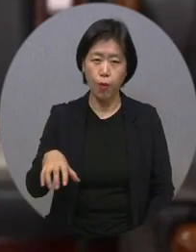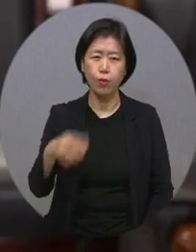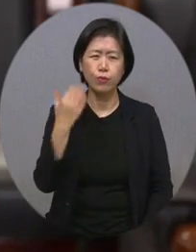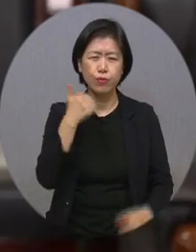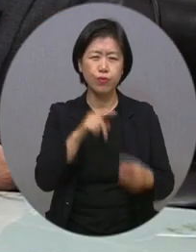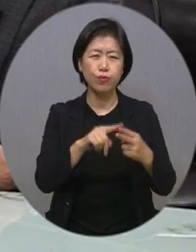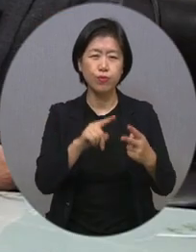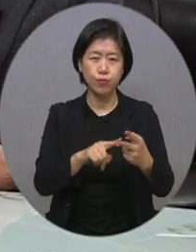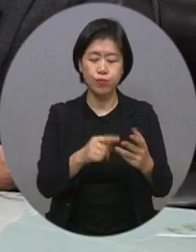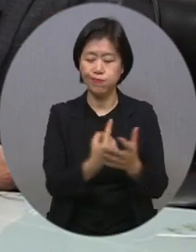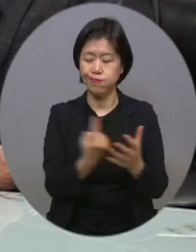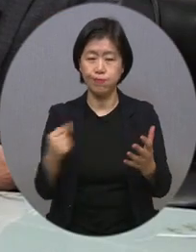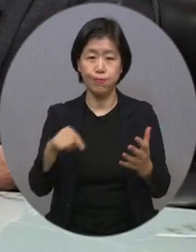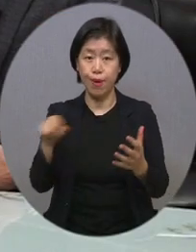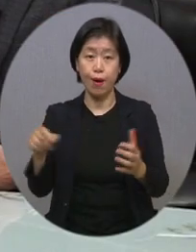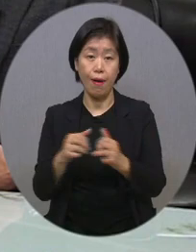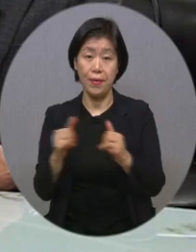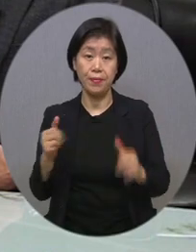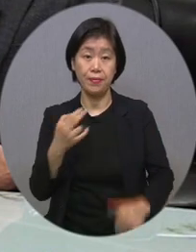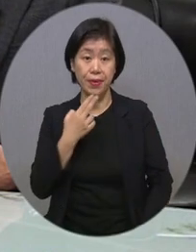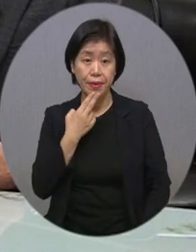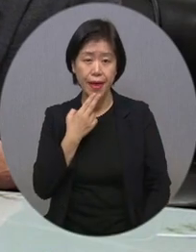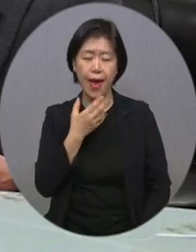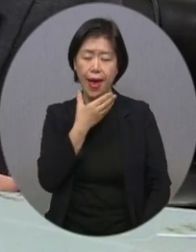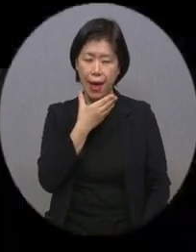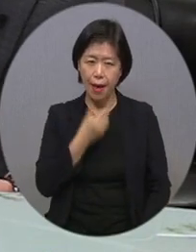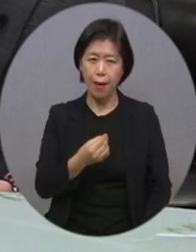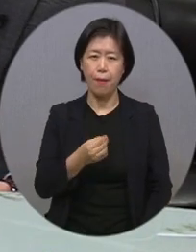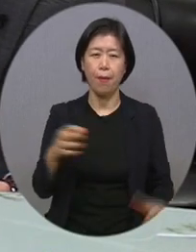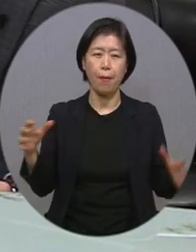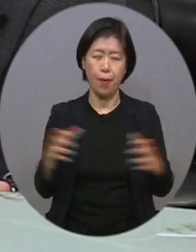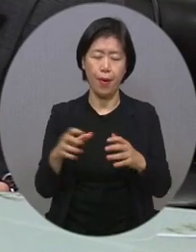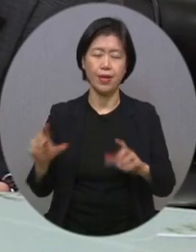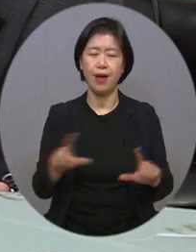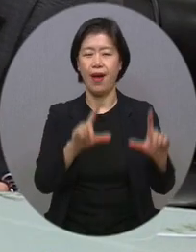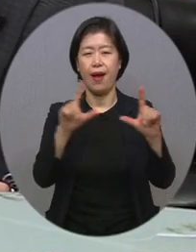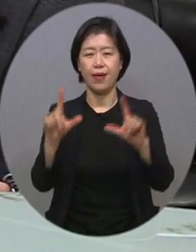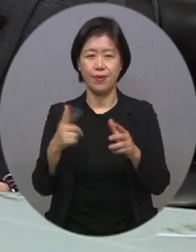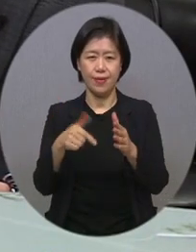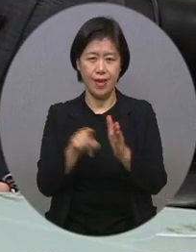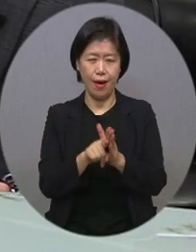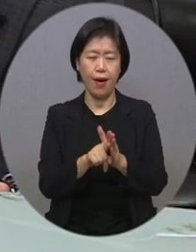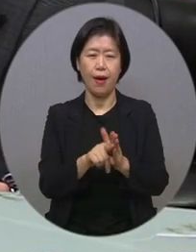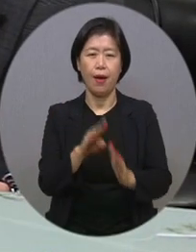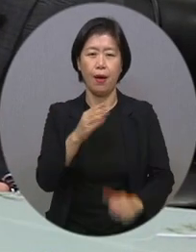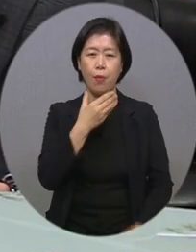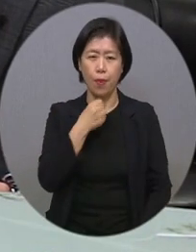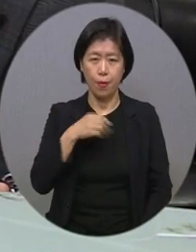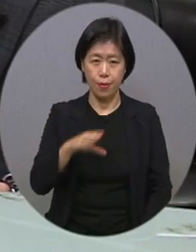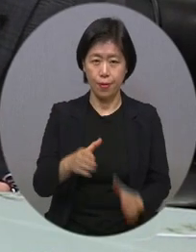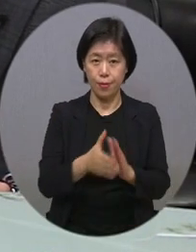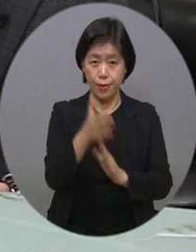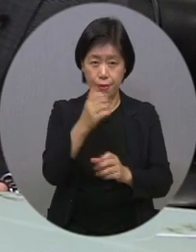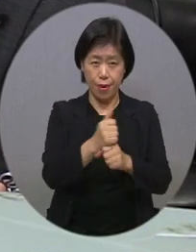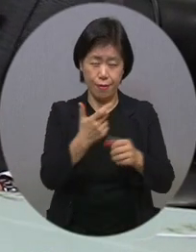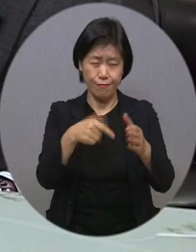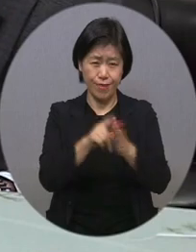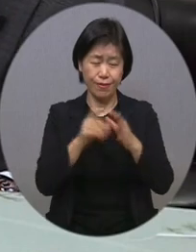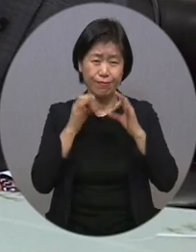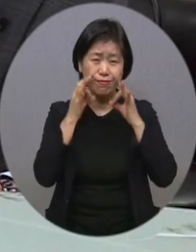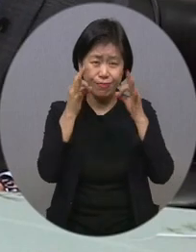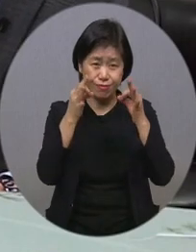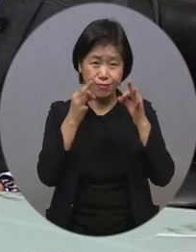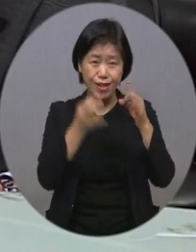하나 없이 행복하고 편안하게 살수 있는 따뜻한 복지도시 만들기 위해서 최선을 다하는 그런 시장님 한번 모셨습니다.